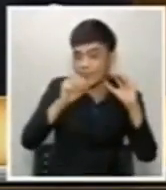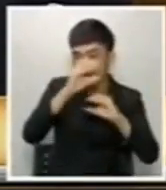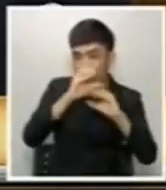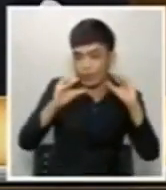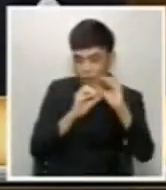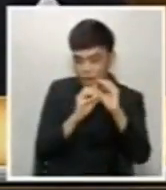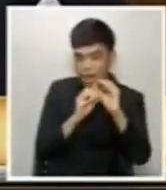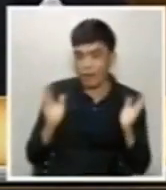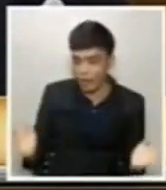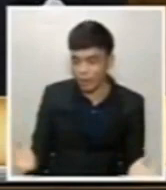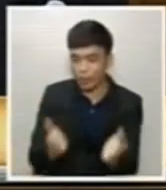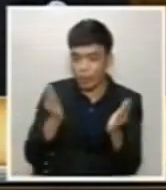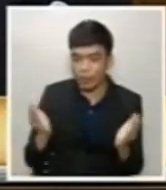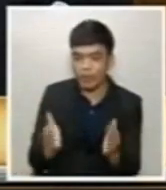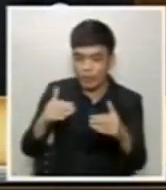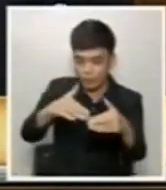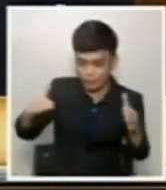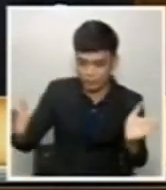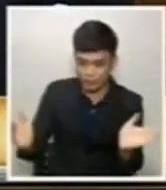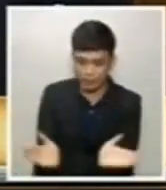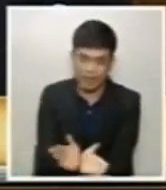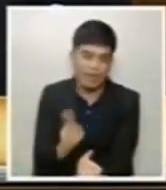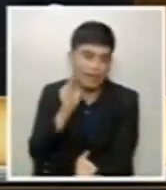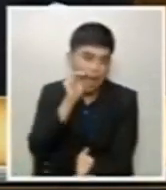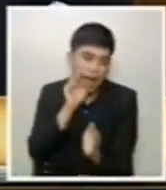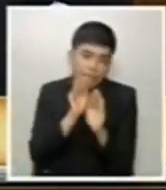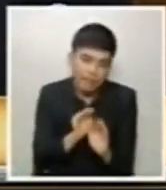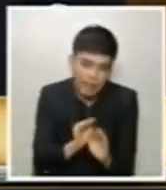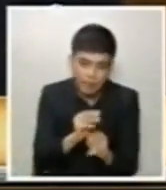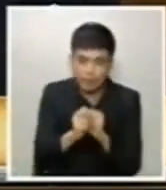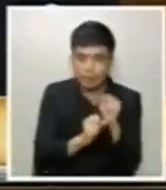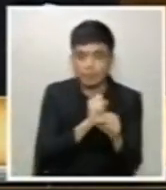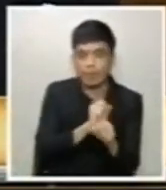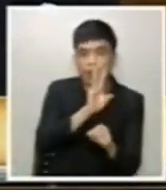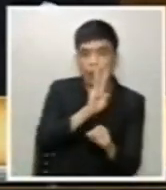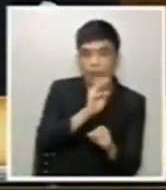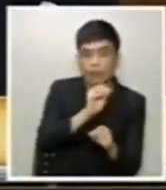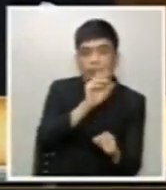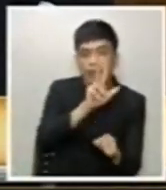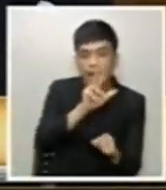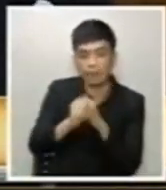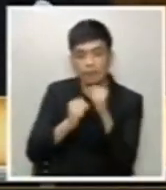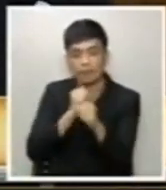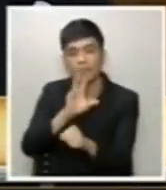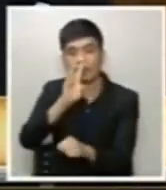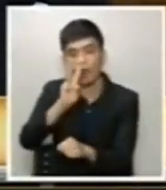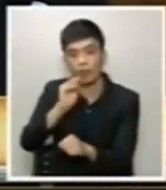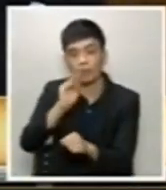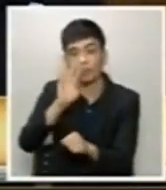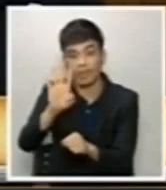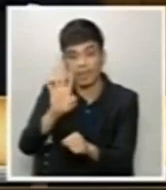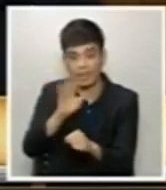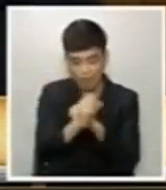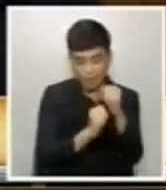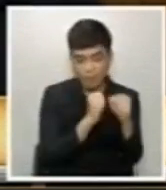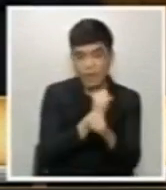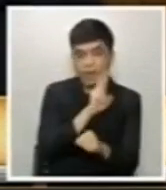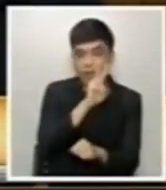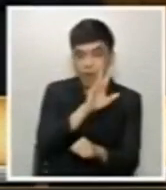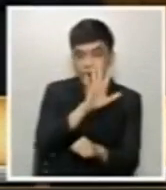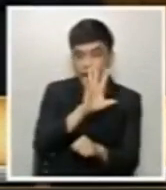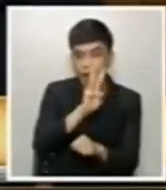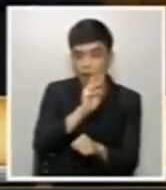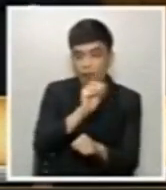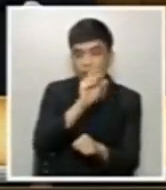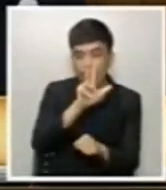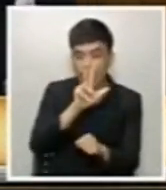งกักเก็บน้ำนะครับทั้งในปี63แล้วก็ปี64นะฮะในส่วนของปี63นะครับเราได้ตั้ง